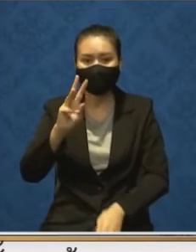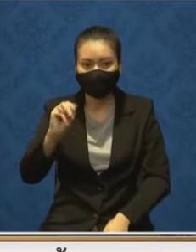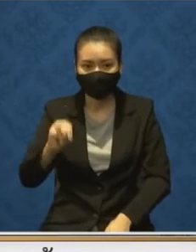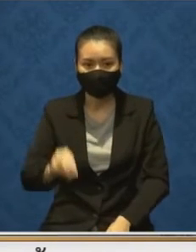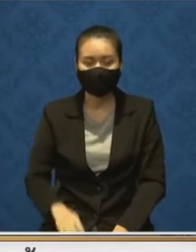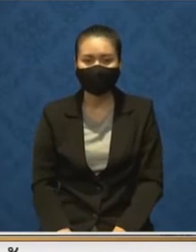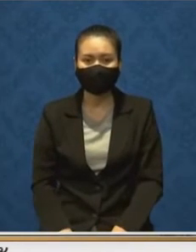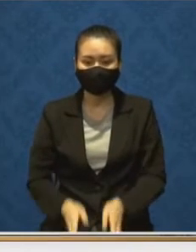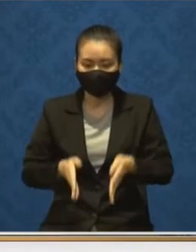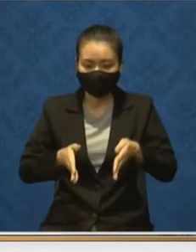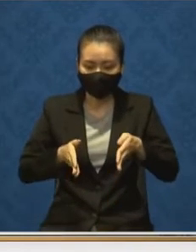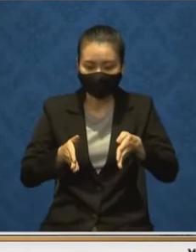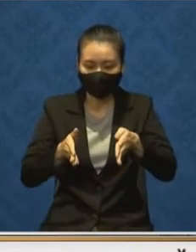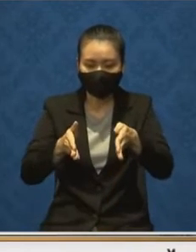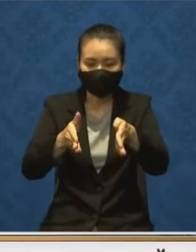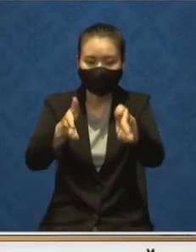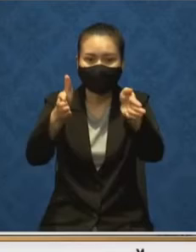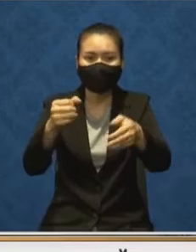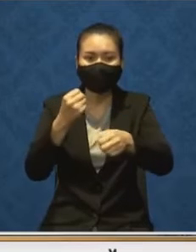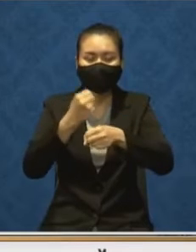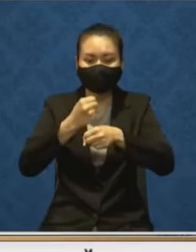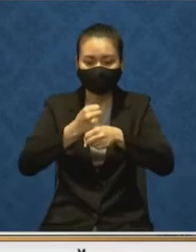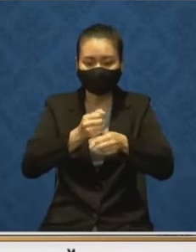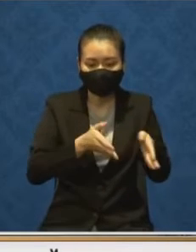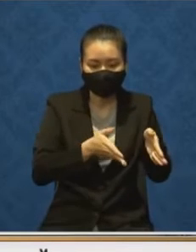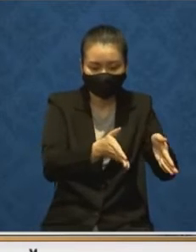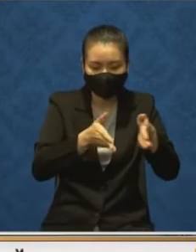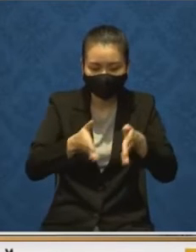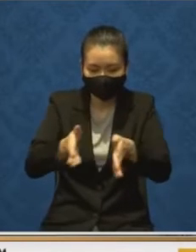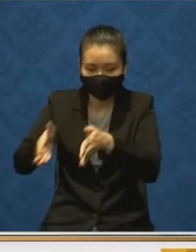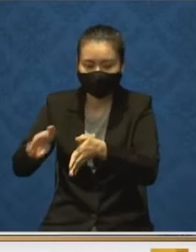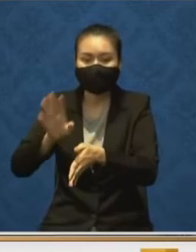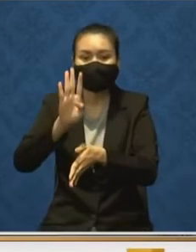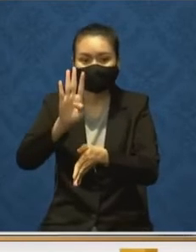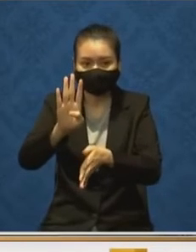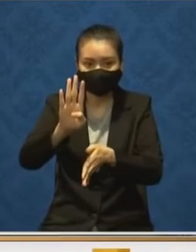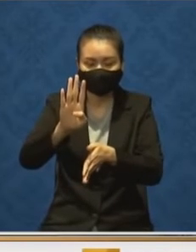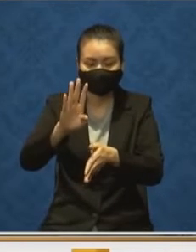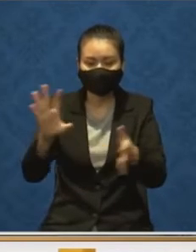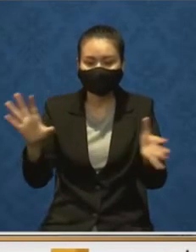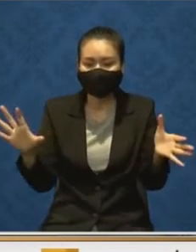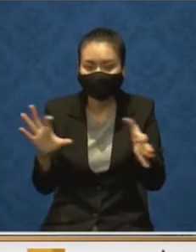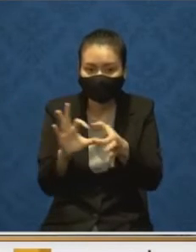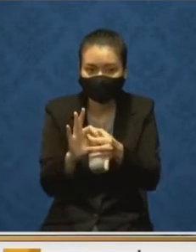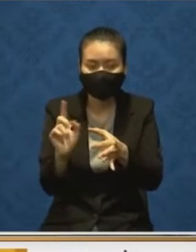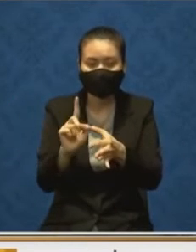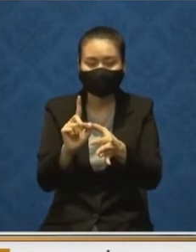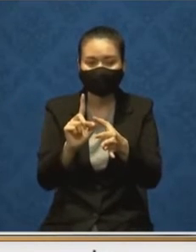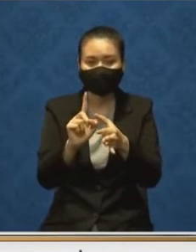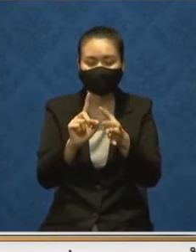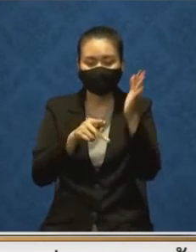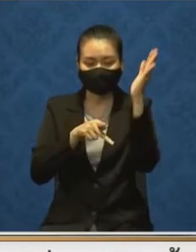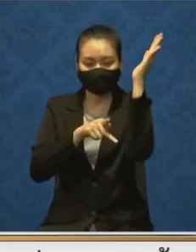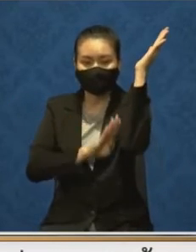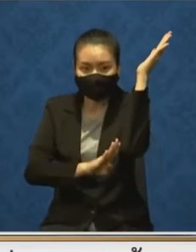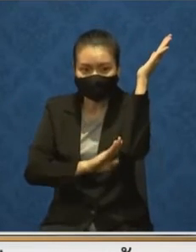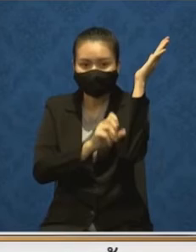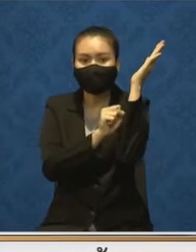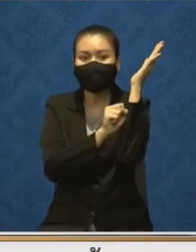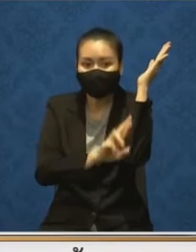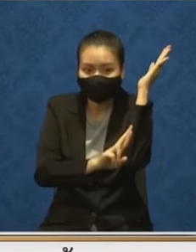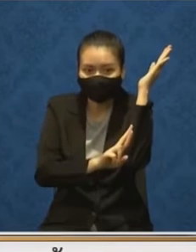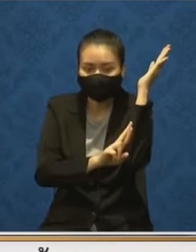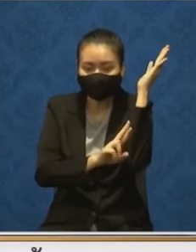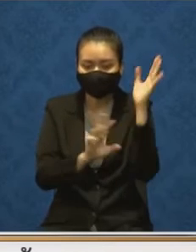เป็นทางหลวงแผ่นดินที่สร้างเป็น4ช่องจราจรเชื่อมระหว่างกระบี่กับสุราษฎร์แต่จะมีผู้ใช้จาก